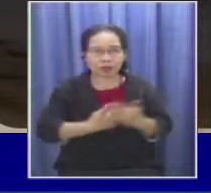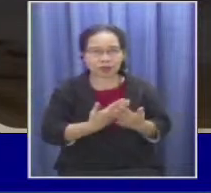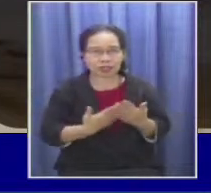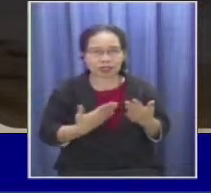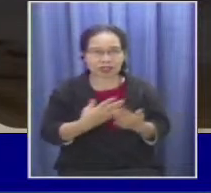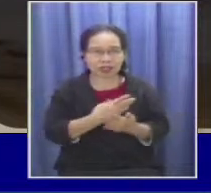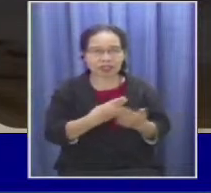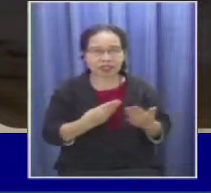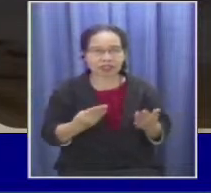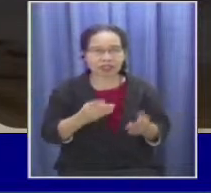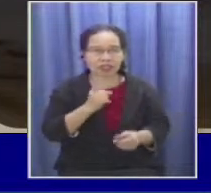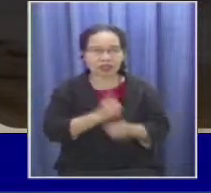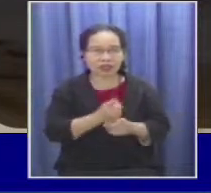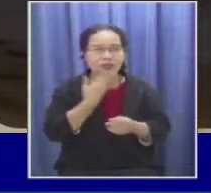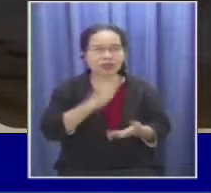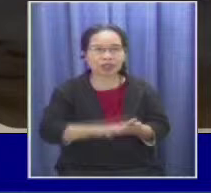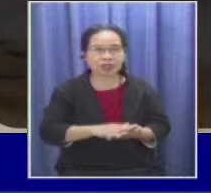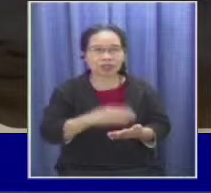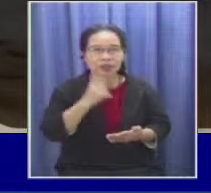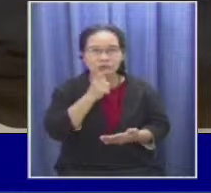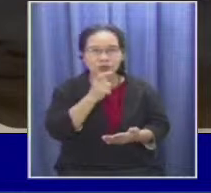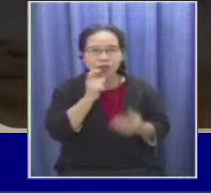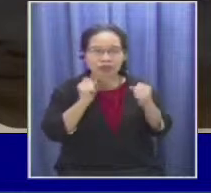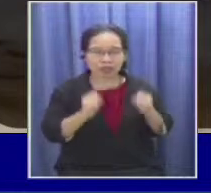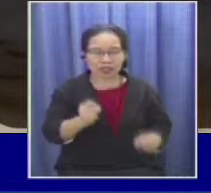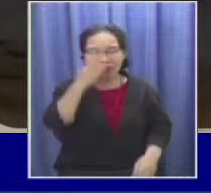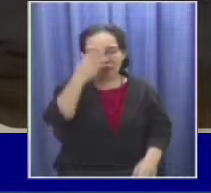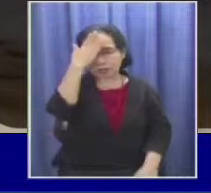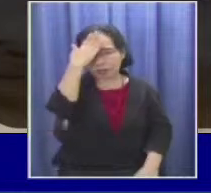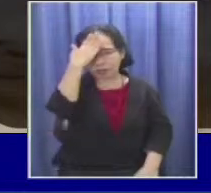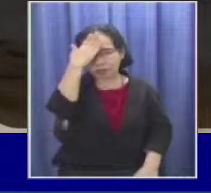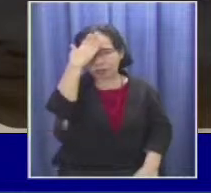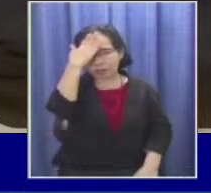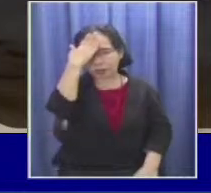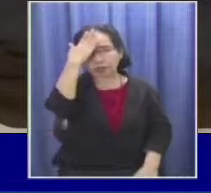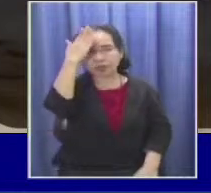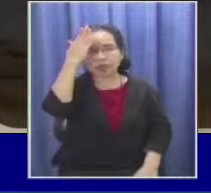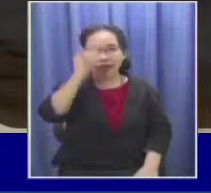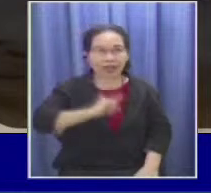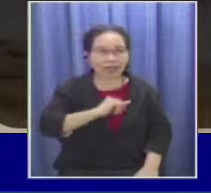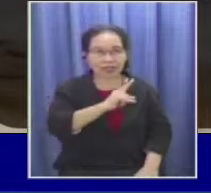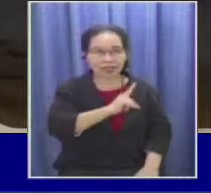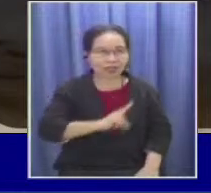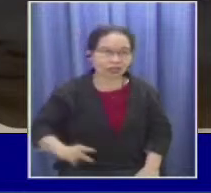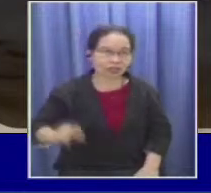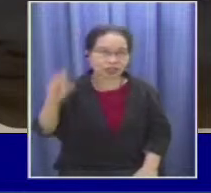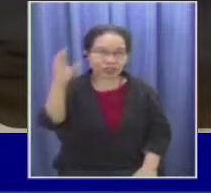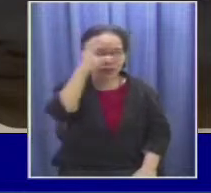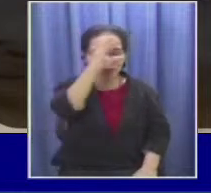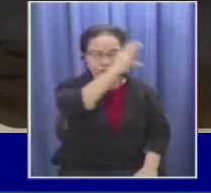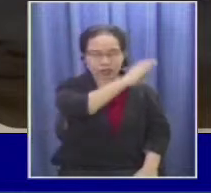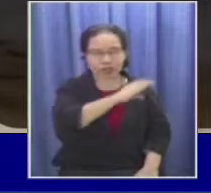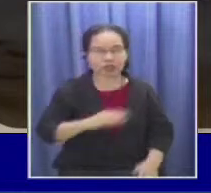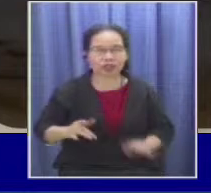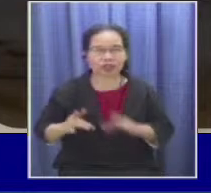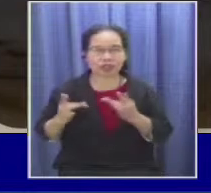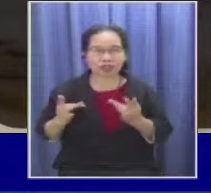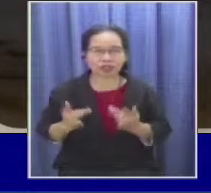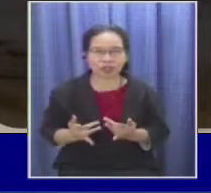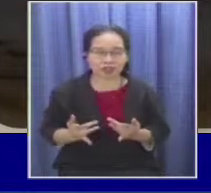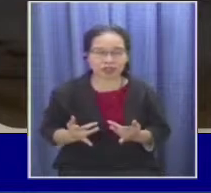enada sne ade nyina na eye nsammone pa ara wan na wobenya mu ehunu ye